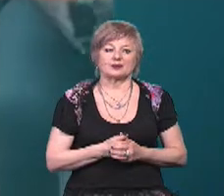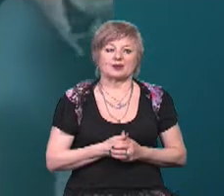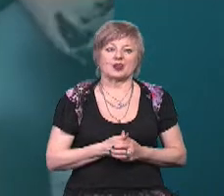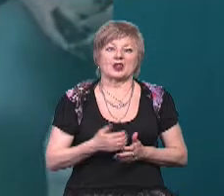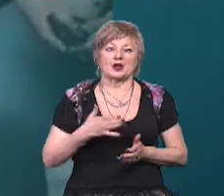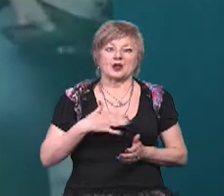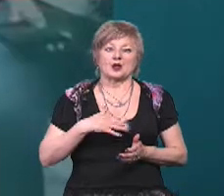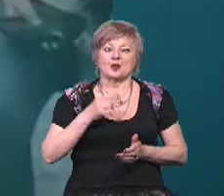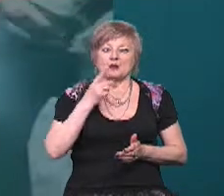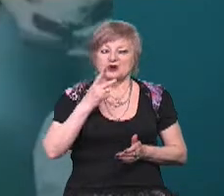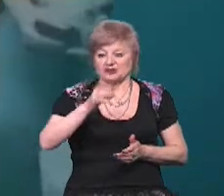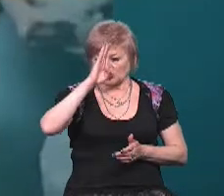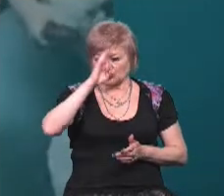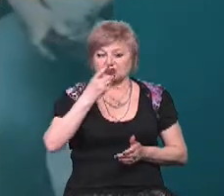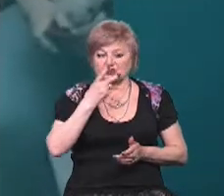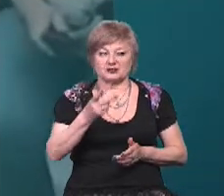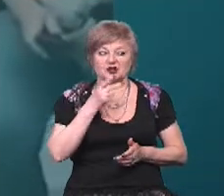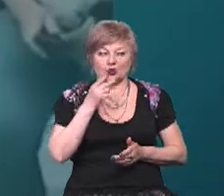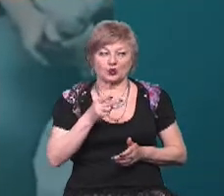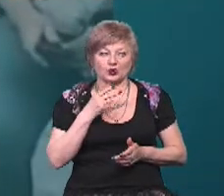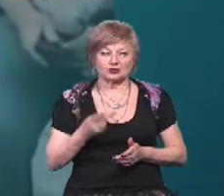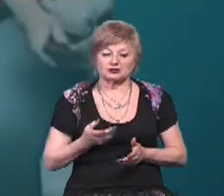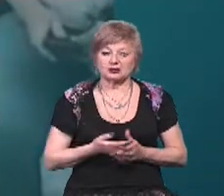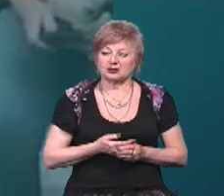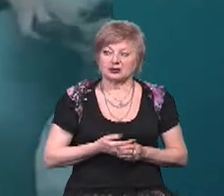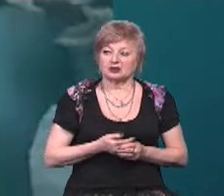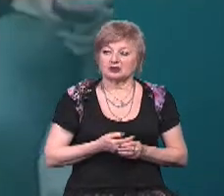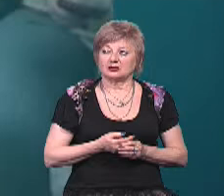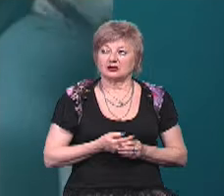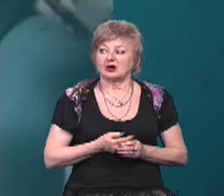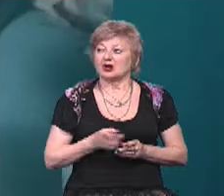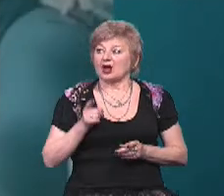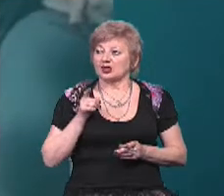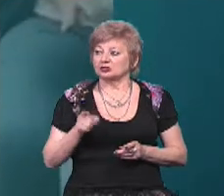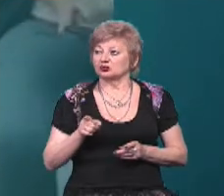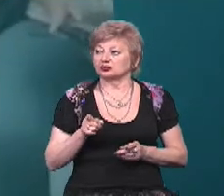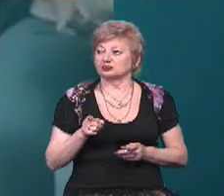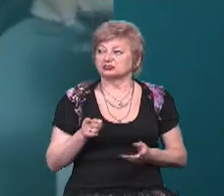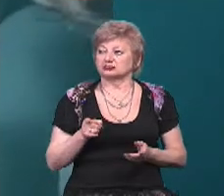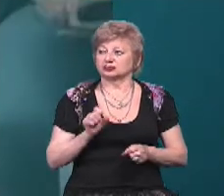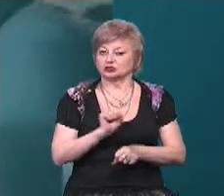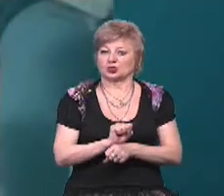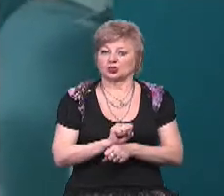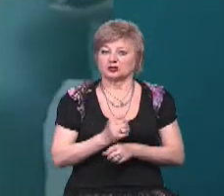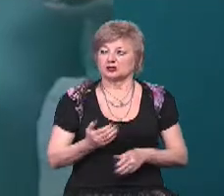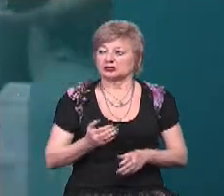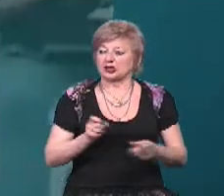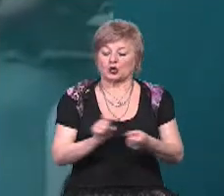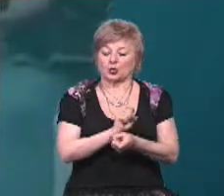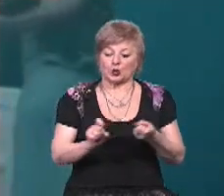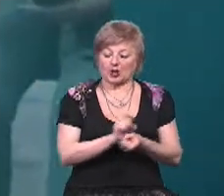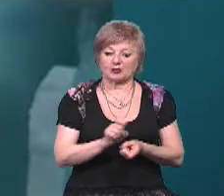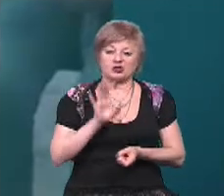Ми бачимо, як чоловік палить просто, а тут же розгортається сварка між